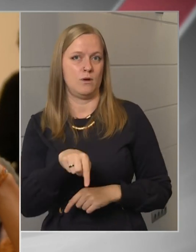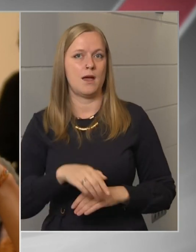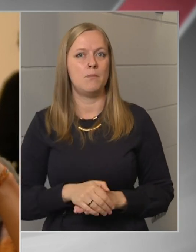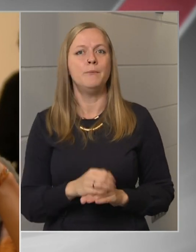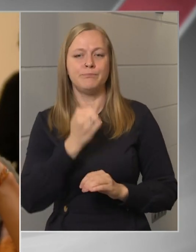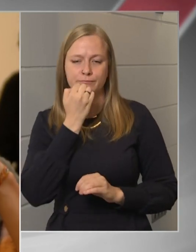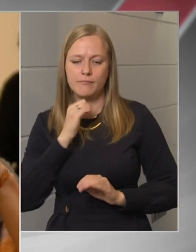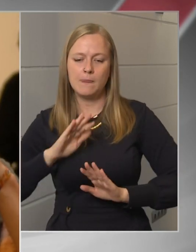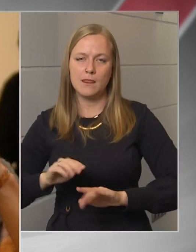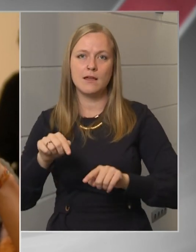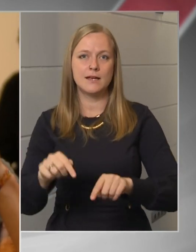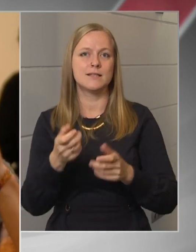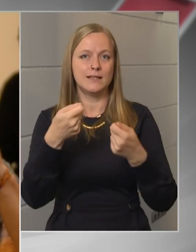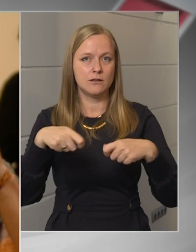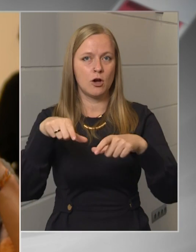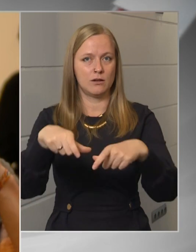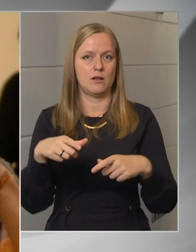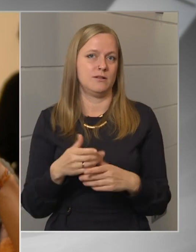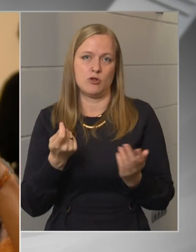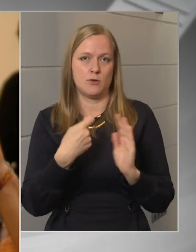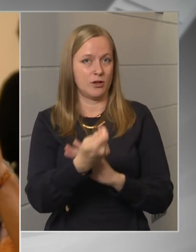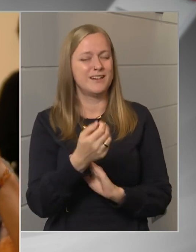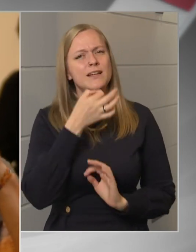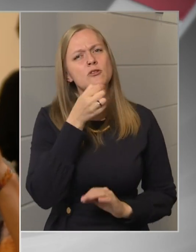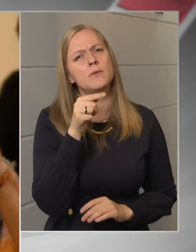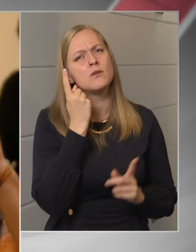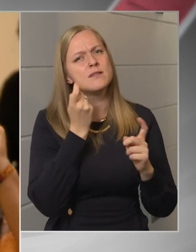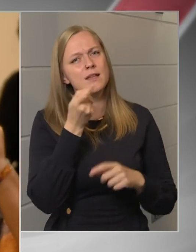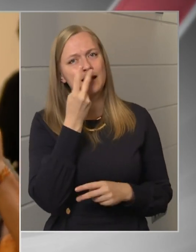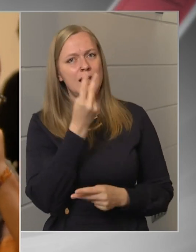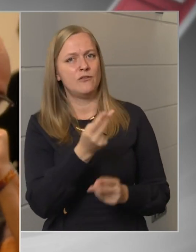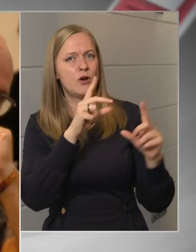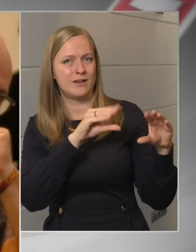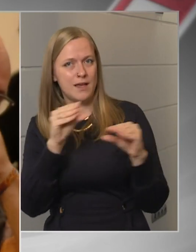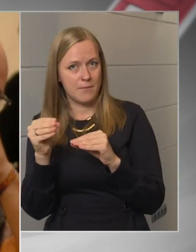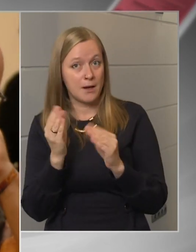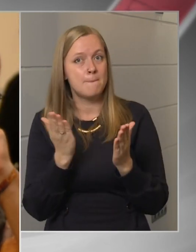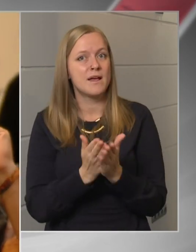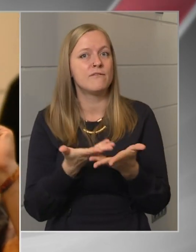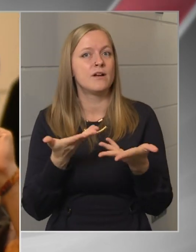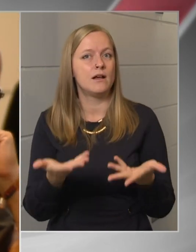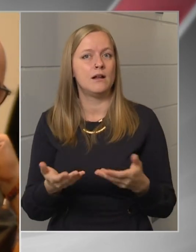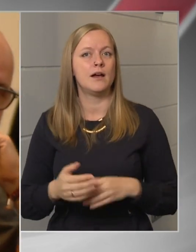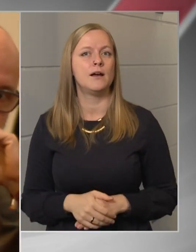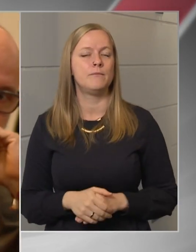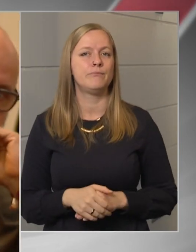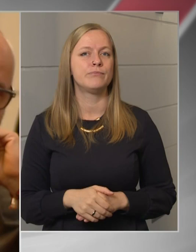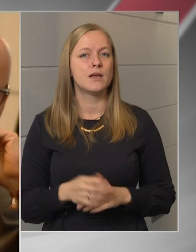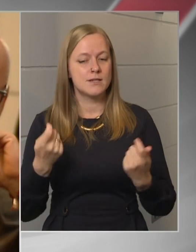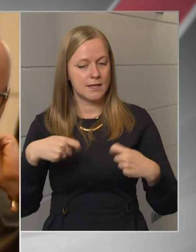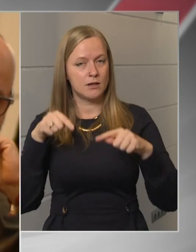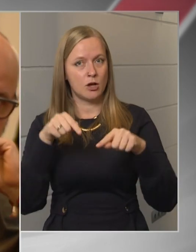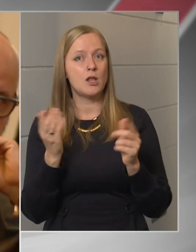őrzi meg ezt az ingatlant, és ő tévig nem is adja el a kérdésem, az, hogy ön szerint látva a képeket, megfelel-e az